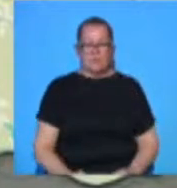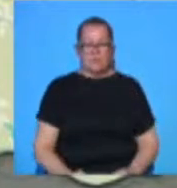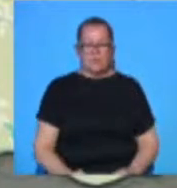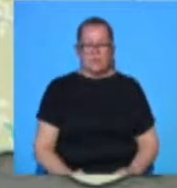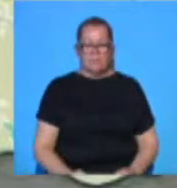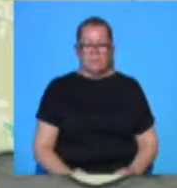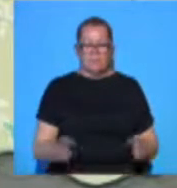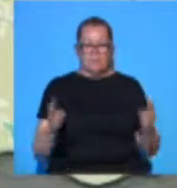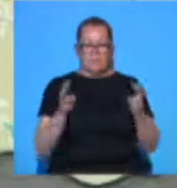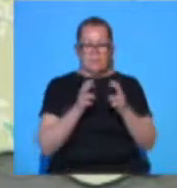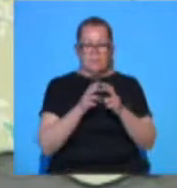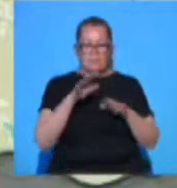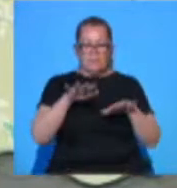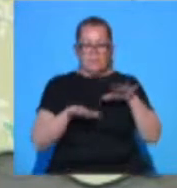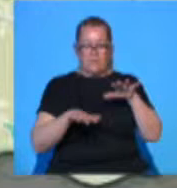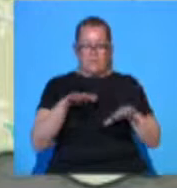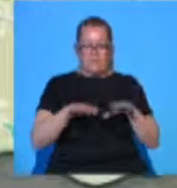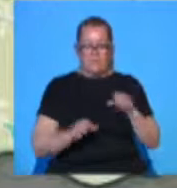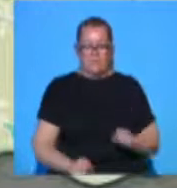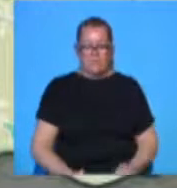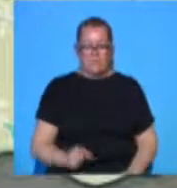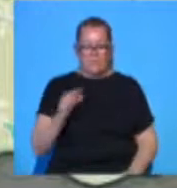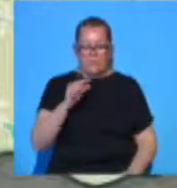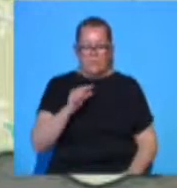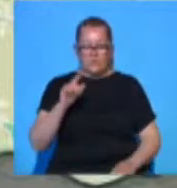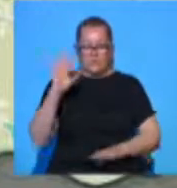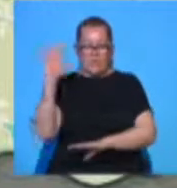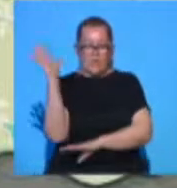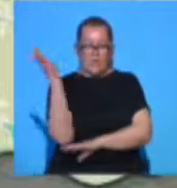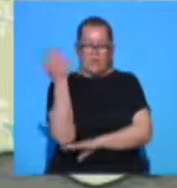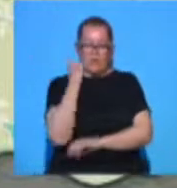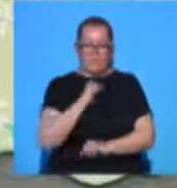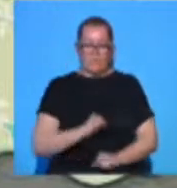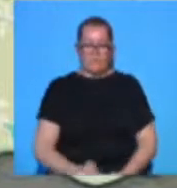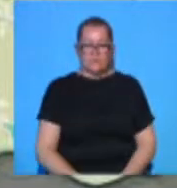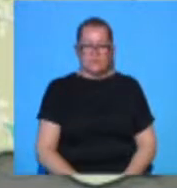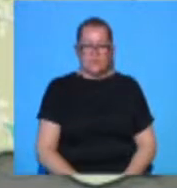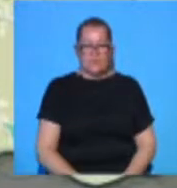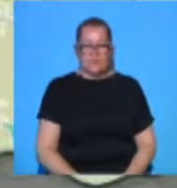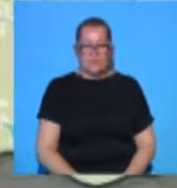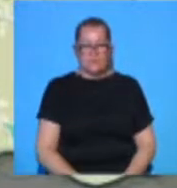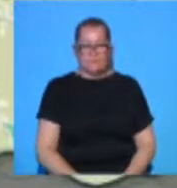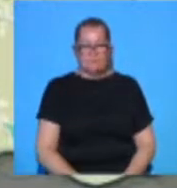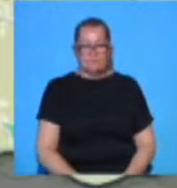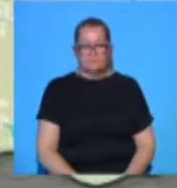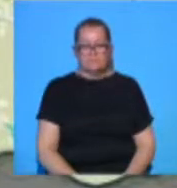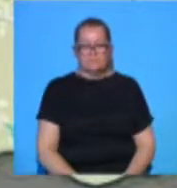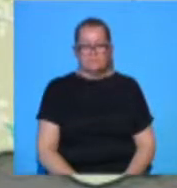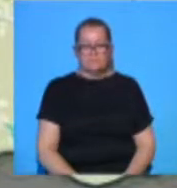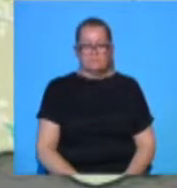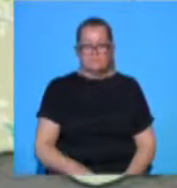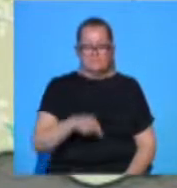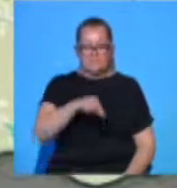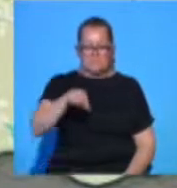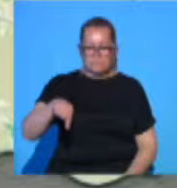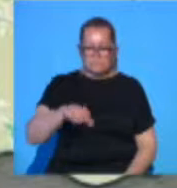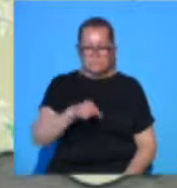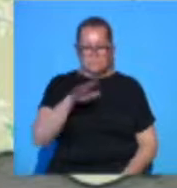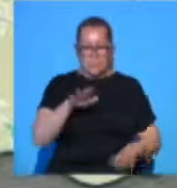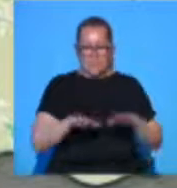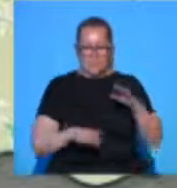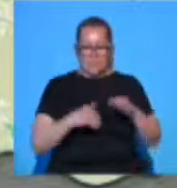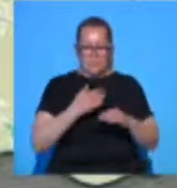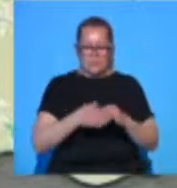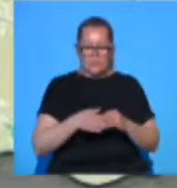fi averse descărcări electrice, intensificări de scurtă durată ale vântului, izolat vijelii și grindină. Izolat, cantitățile de precipitații